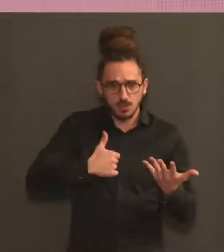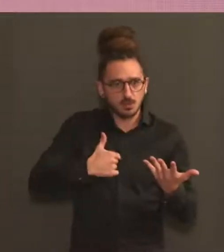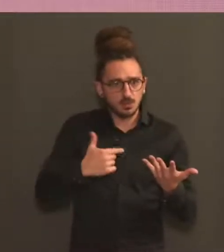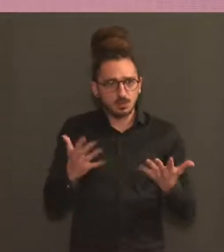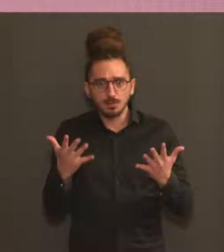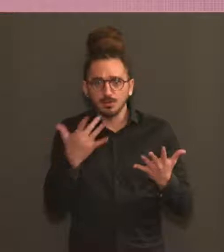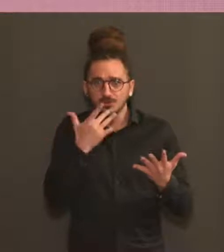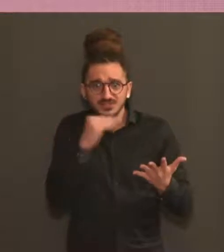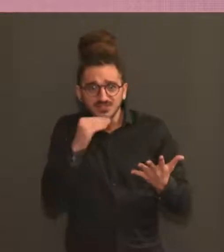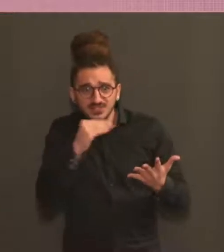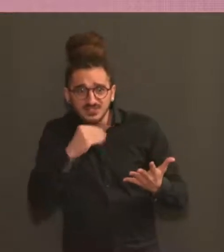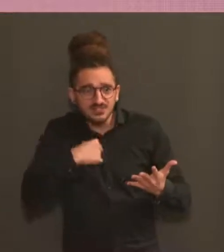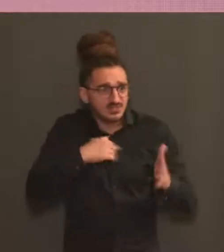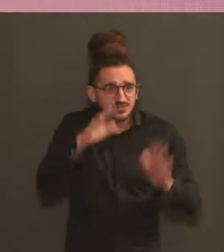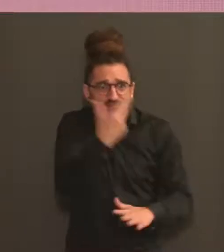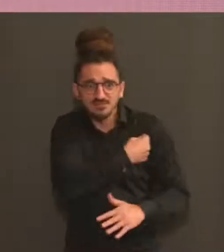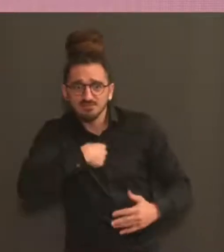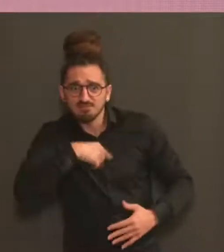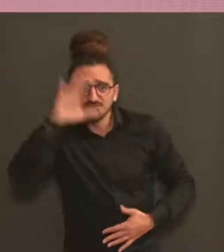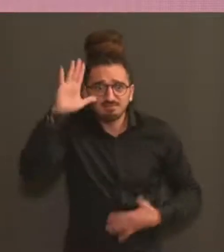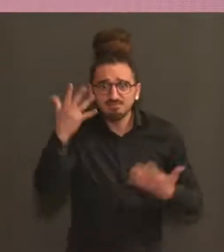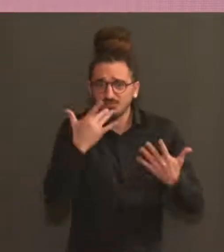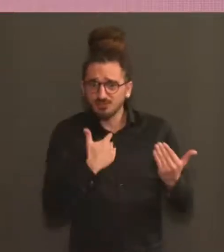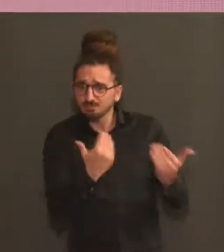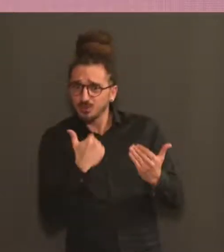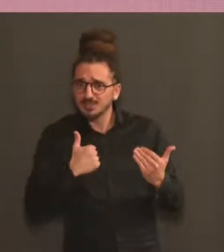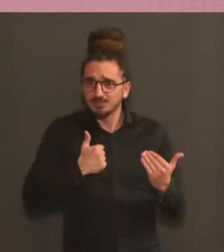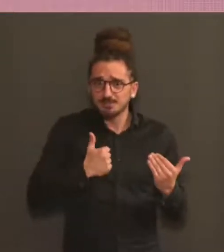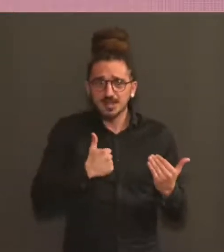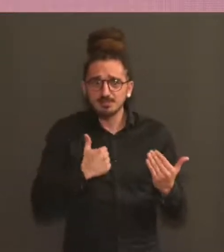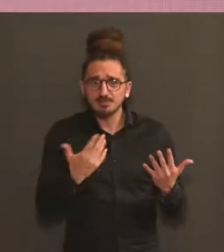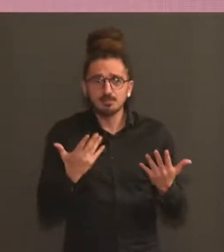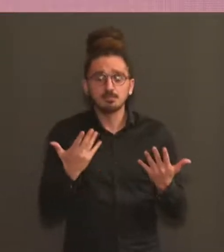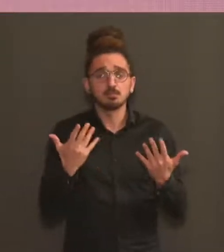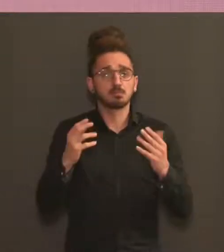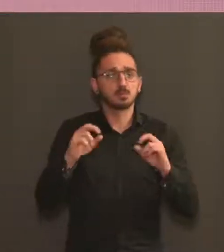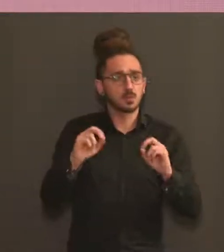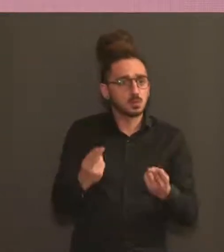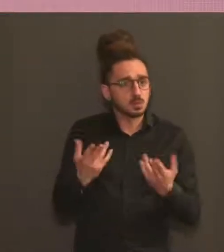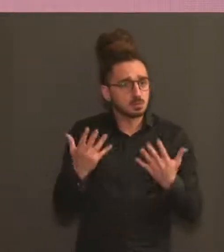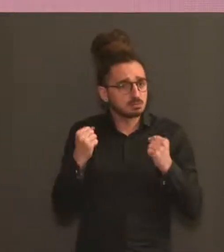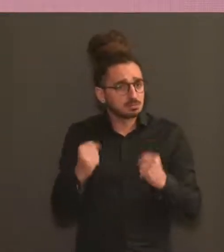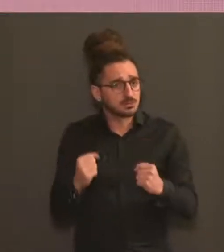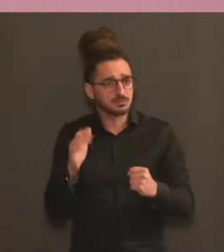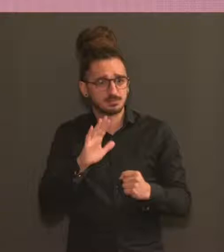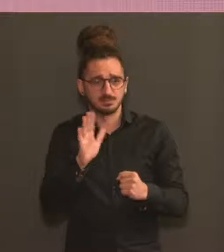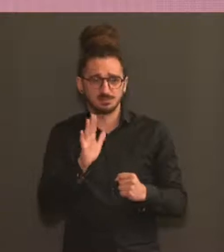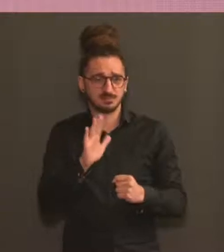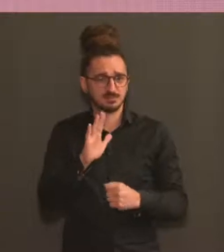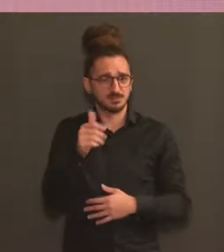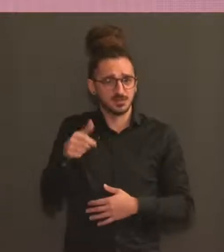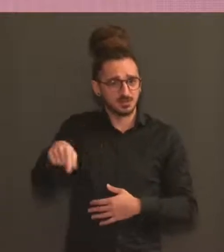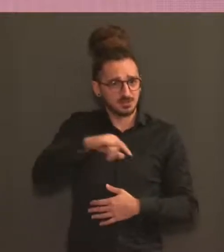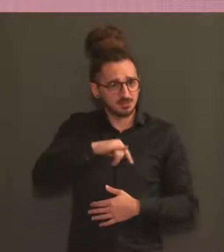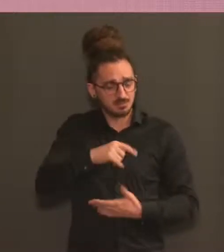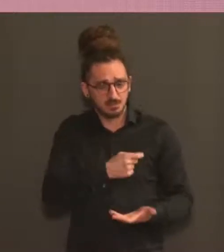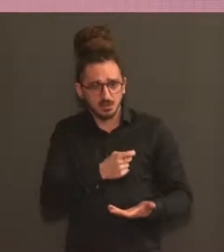vite. De la crainte parfois quant à ses effets secondaires à court et à long